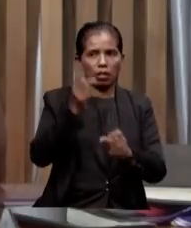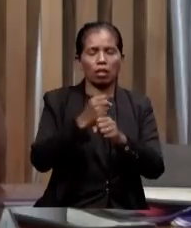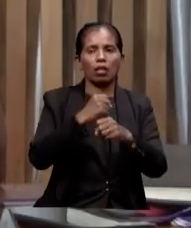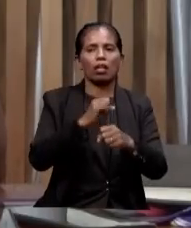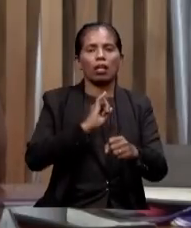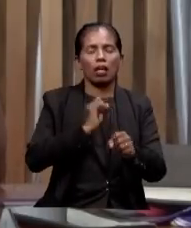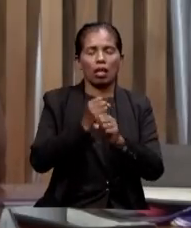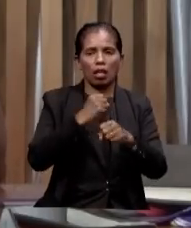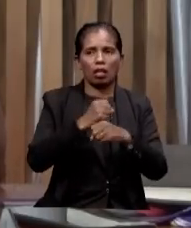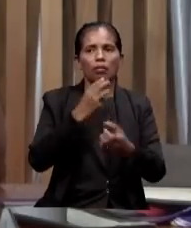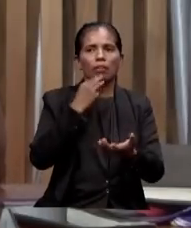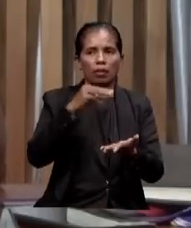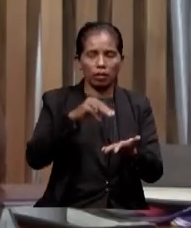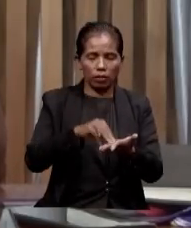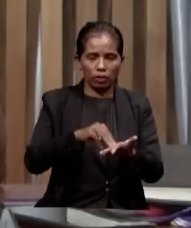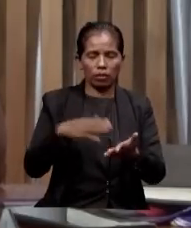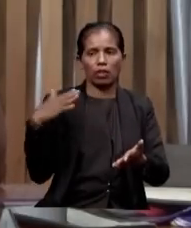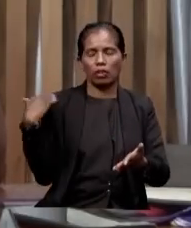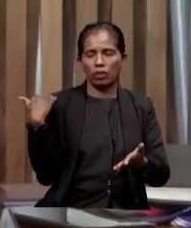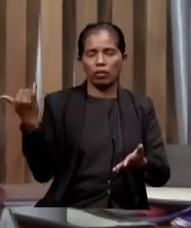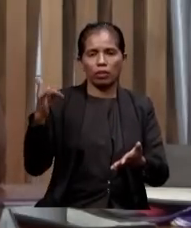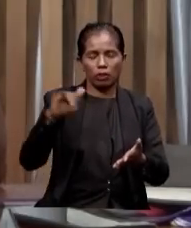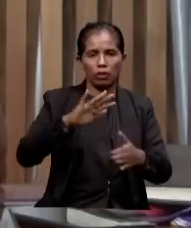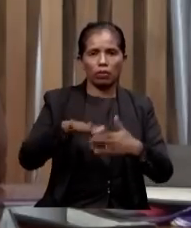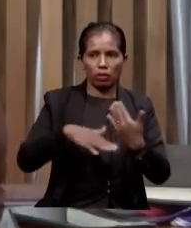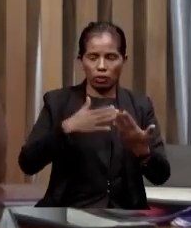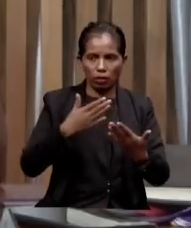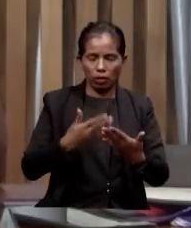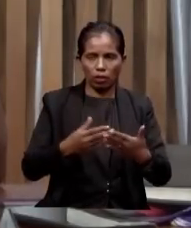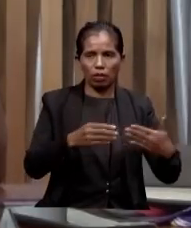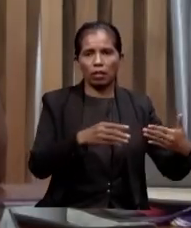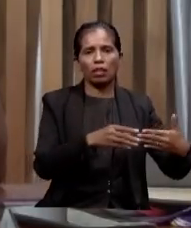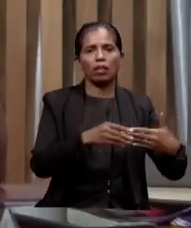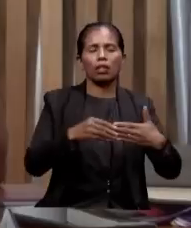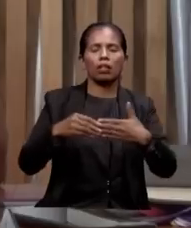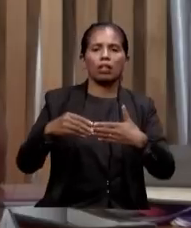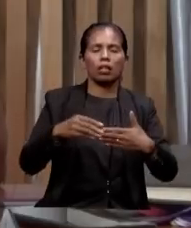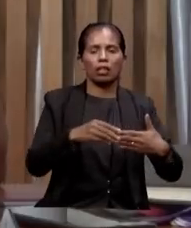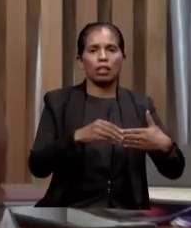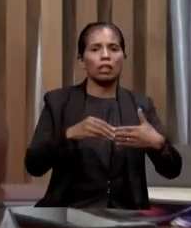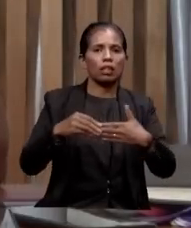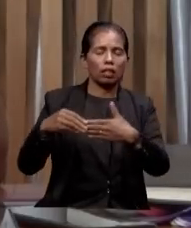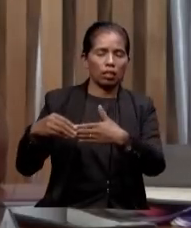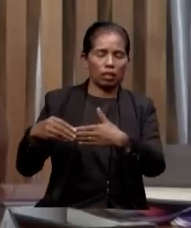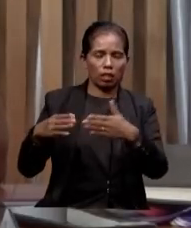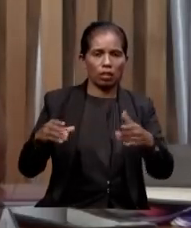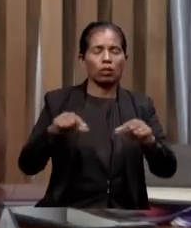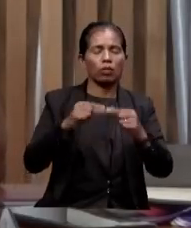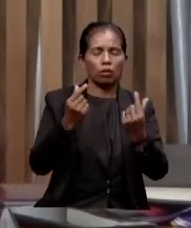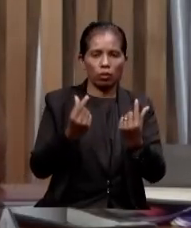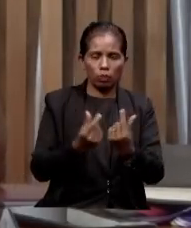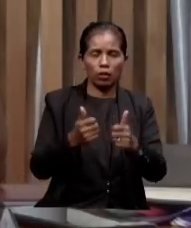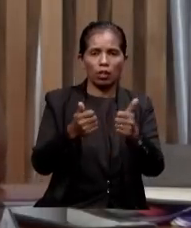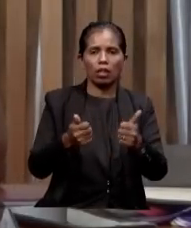mensazen ba juventud di sira ka o leader no grupo elementu arti masail sirne atu